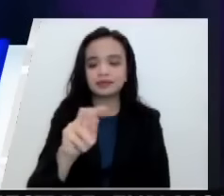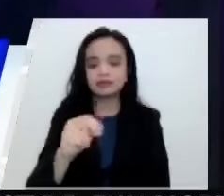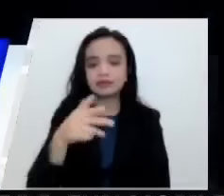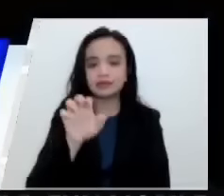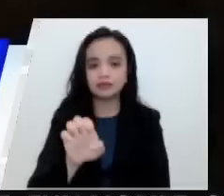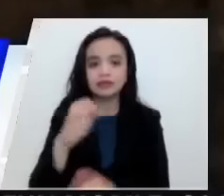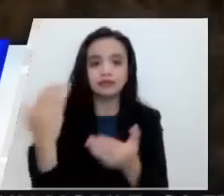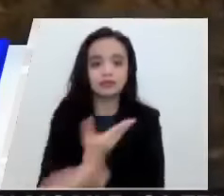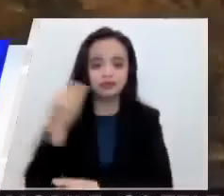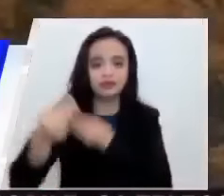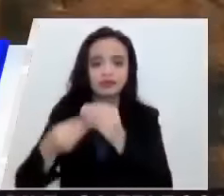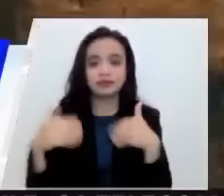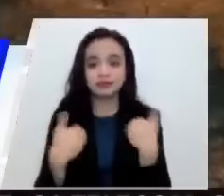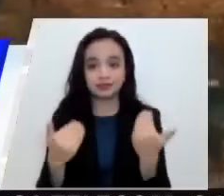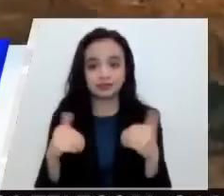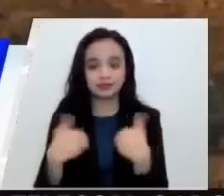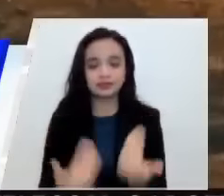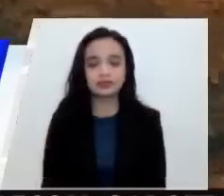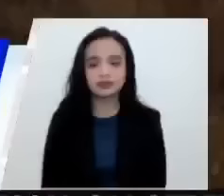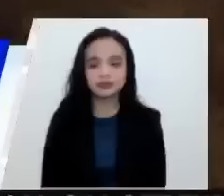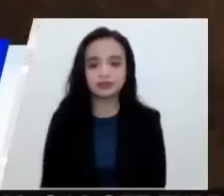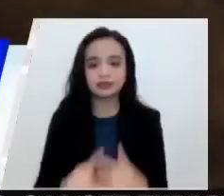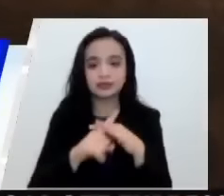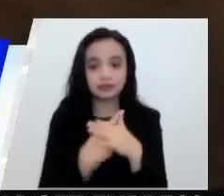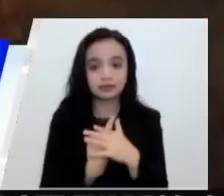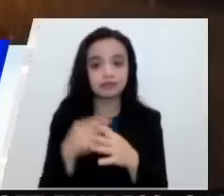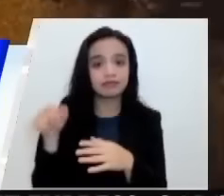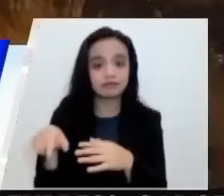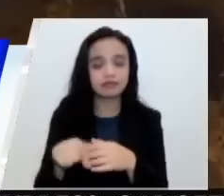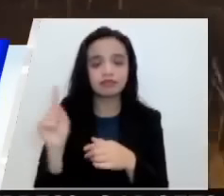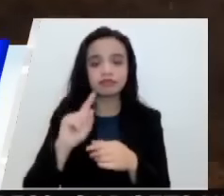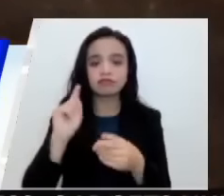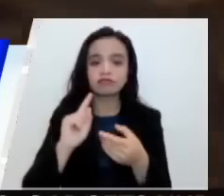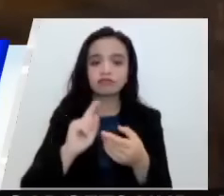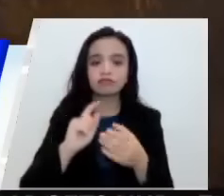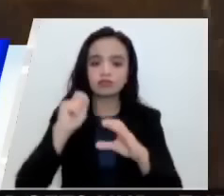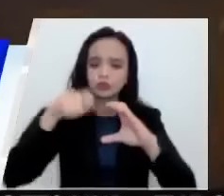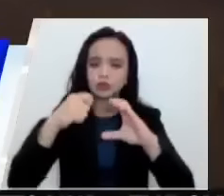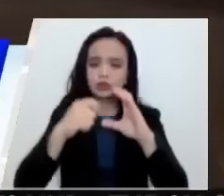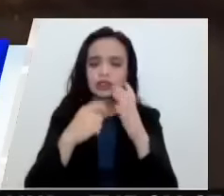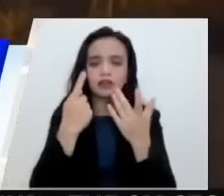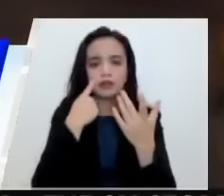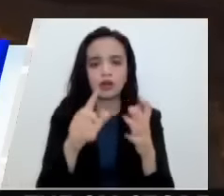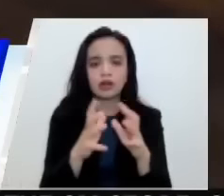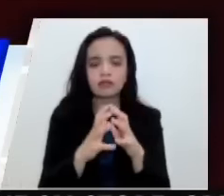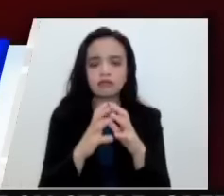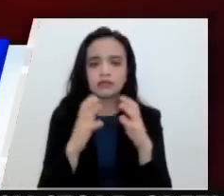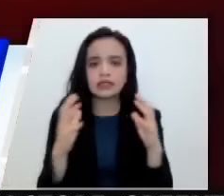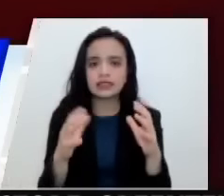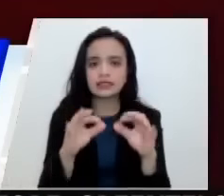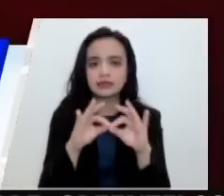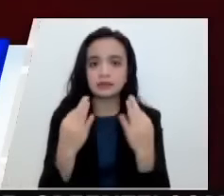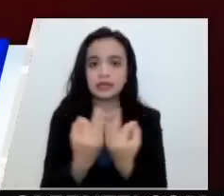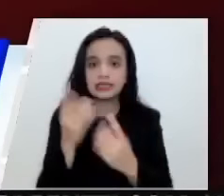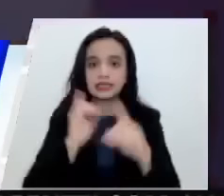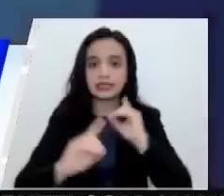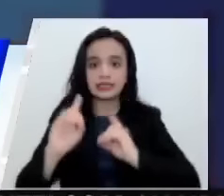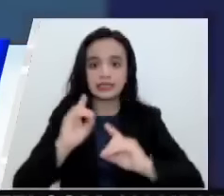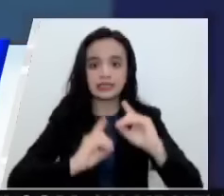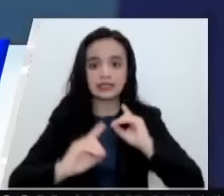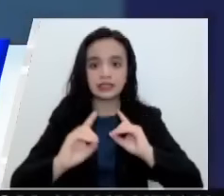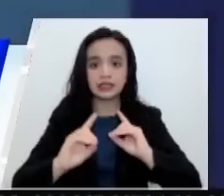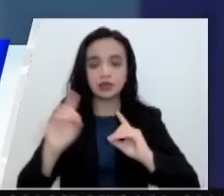Sangres. Nagsimula na rin daw sila ng taping para sa biggest family drama series ng taon na Pulang Araw